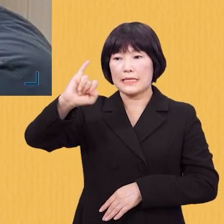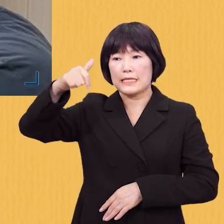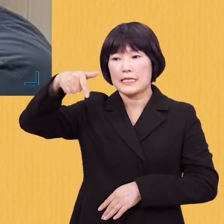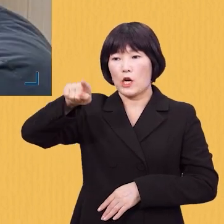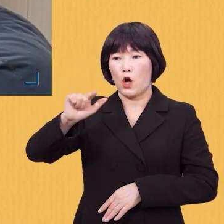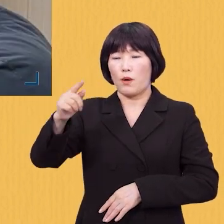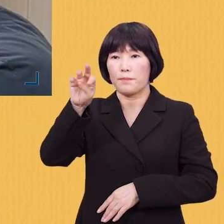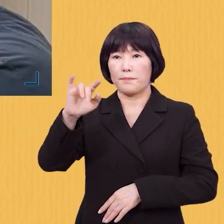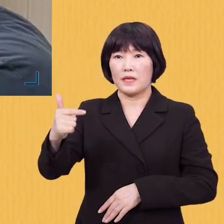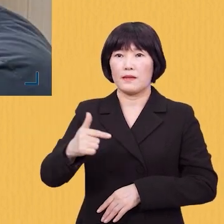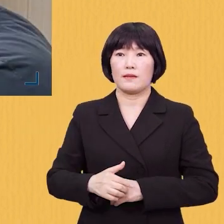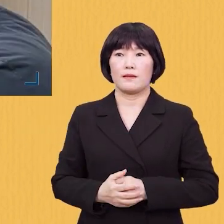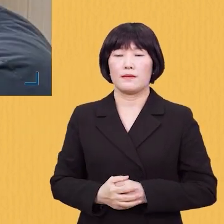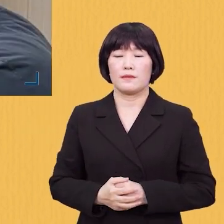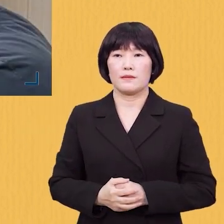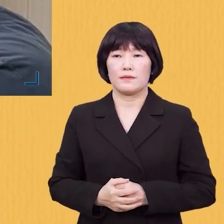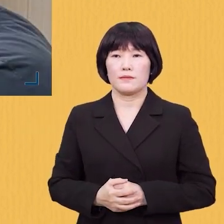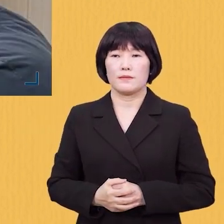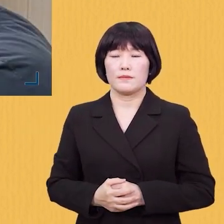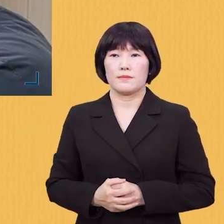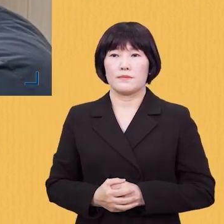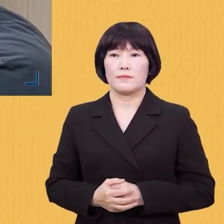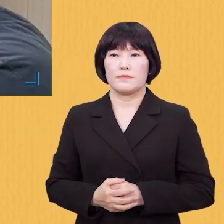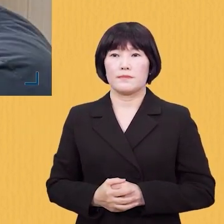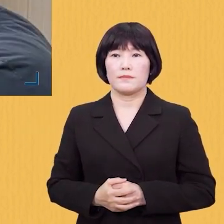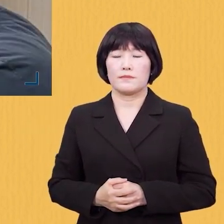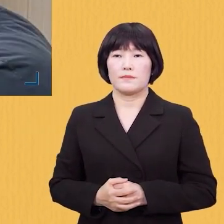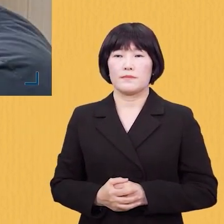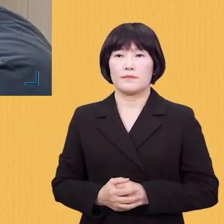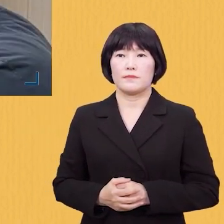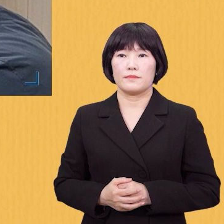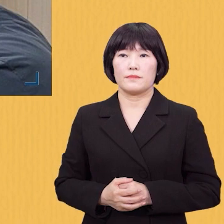동구 한마음종합복지관 이건민님,